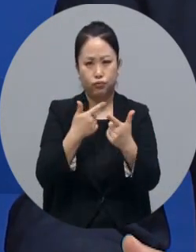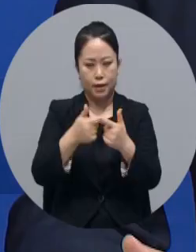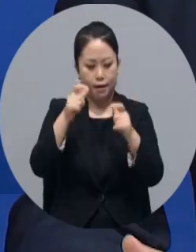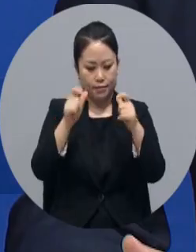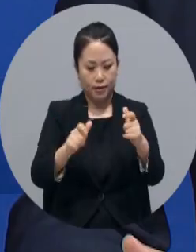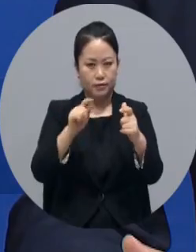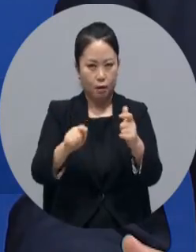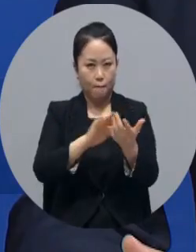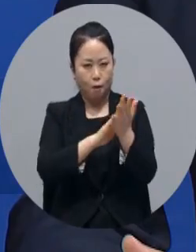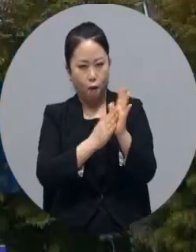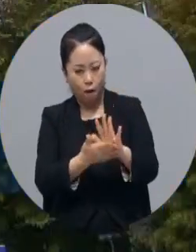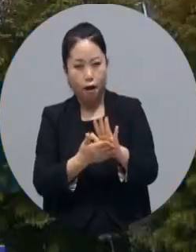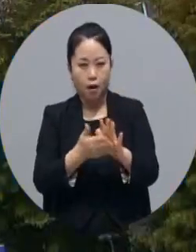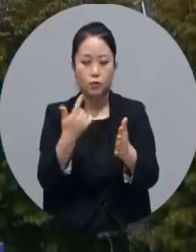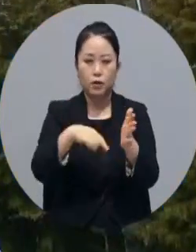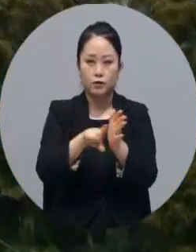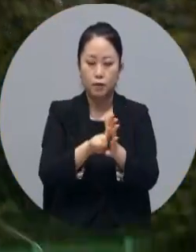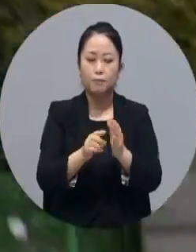변화를 일으키는데.